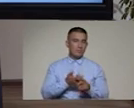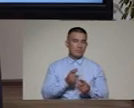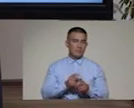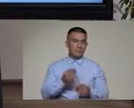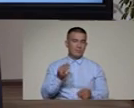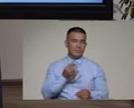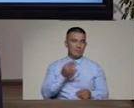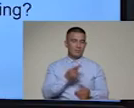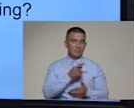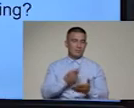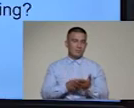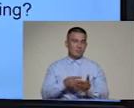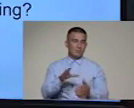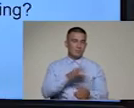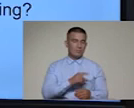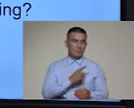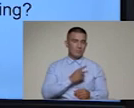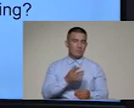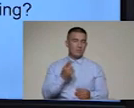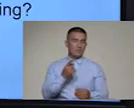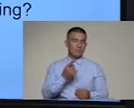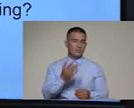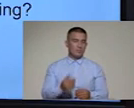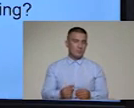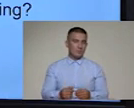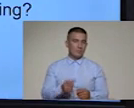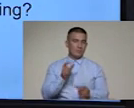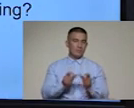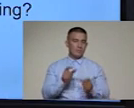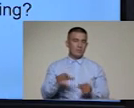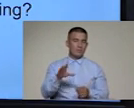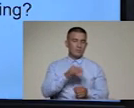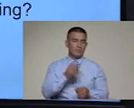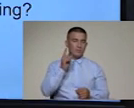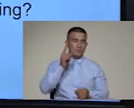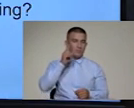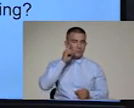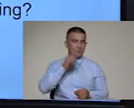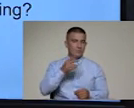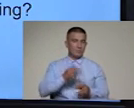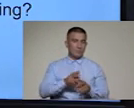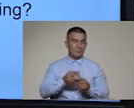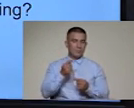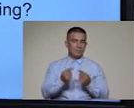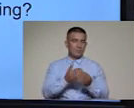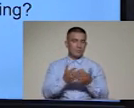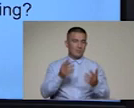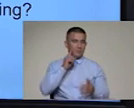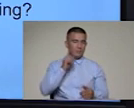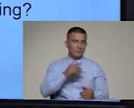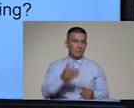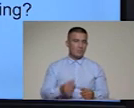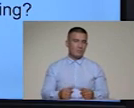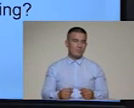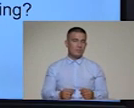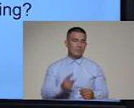savollar sizni kutib turibdi. Ya'ni birinchi, insoniyatga qadimdan ma'lum bo'lgan elementni bilasizmi? Nima deb o'ylaysiz